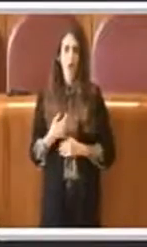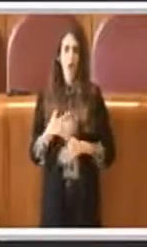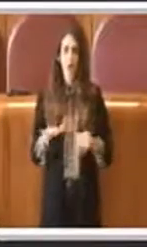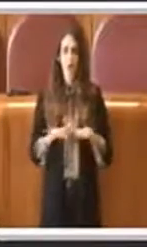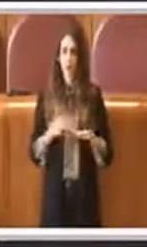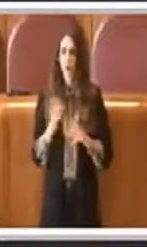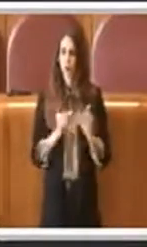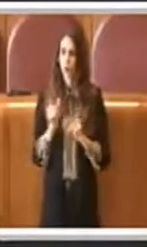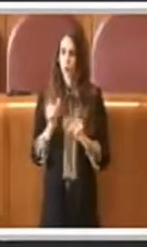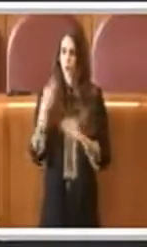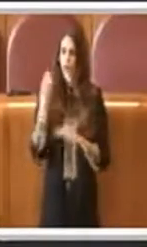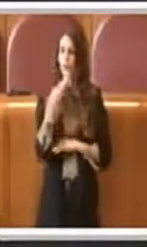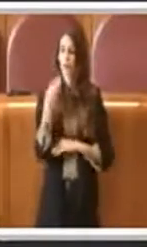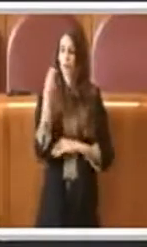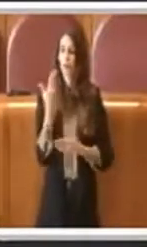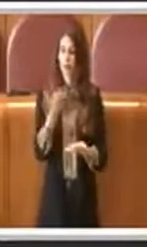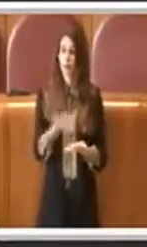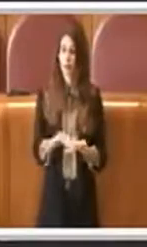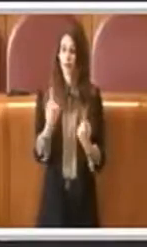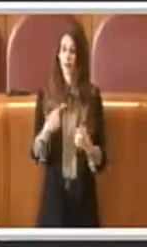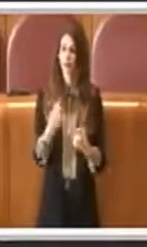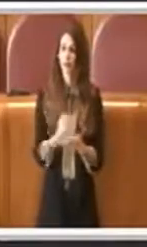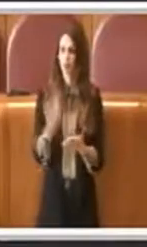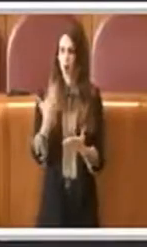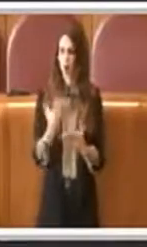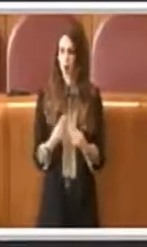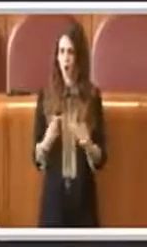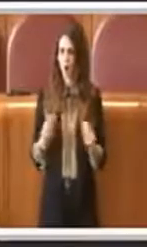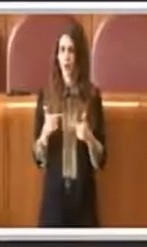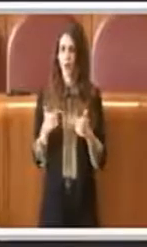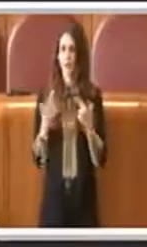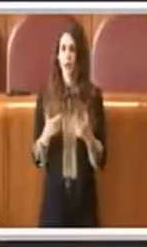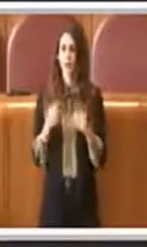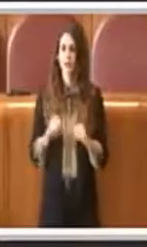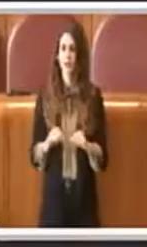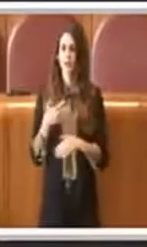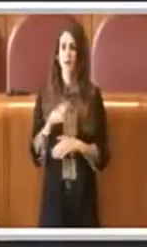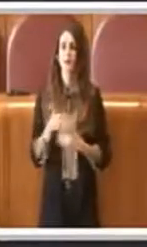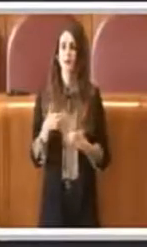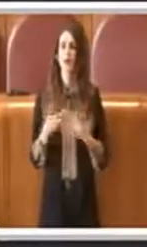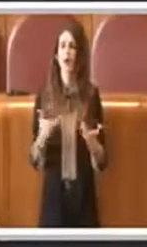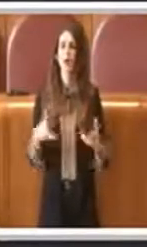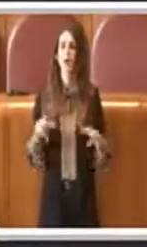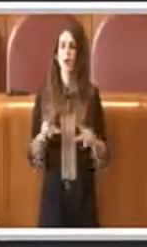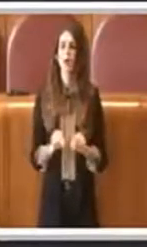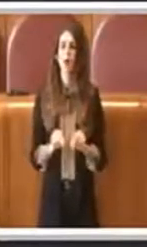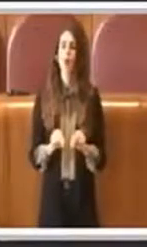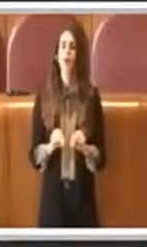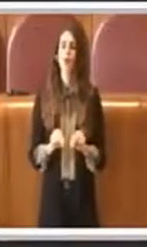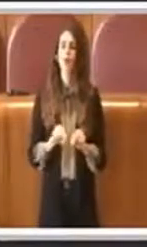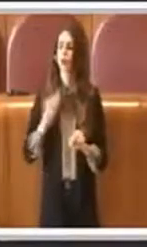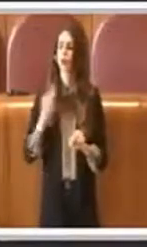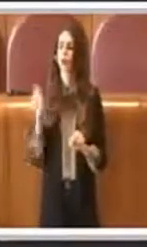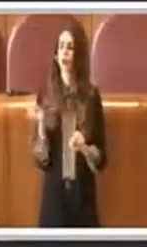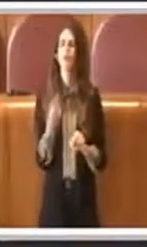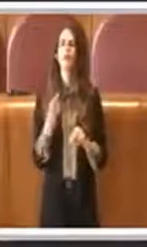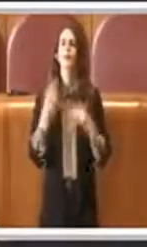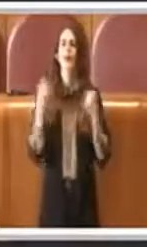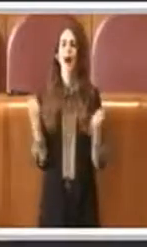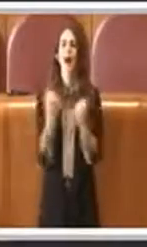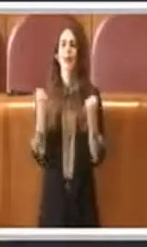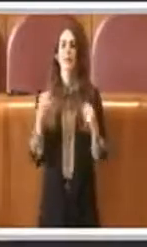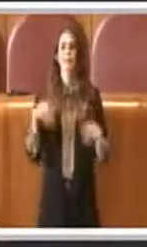perché consentirà alla imminente riapertura di poter partire diciamo così tutte le attività di ristorazione